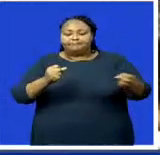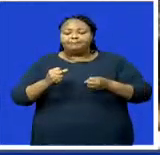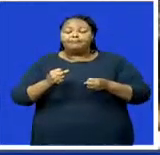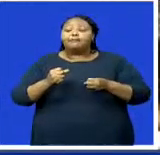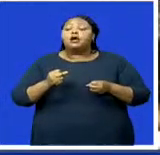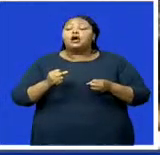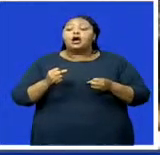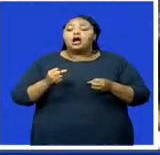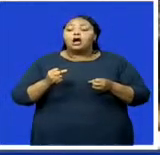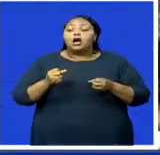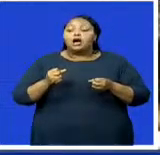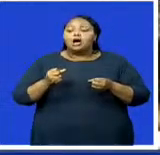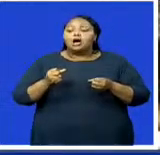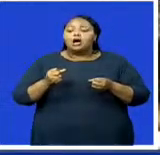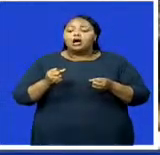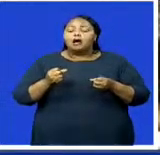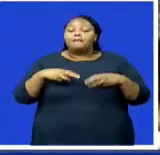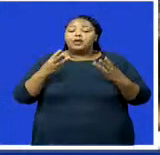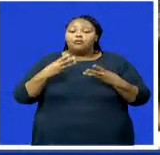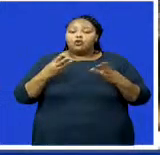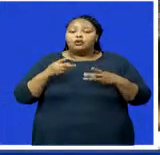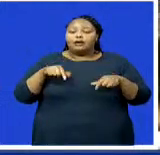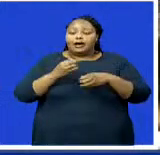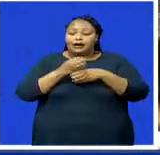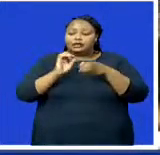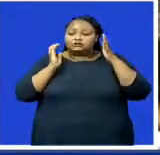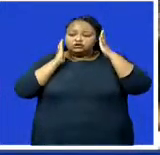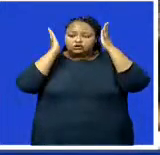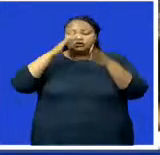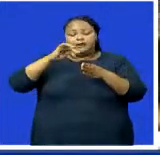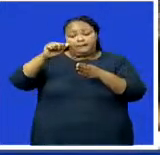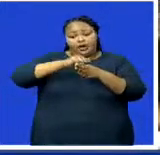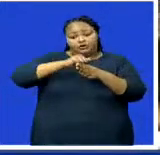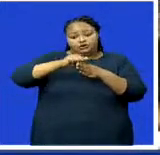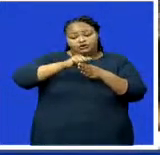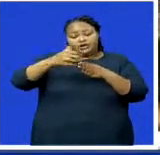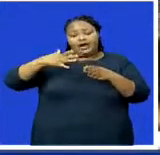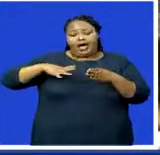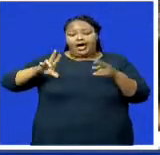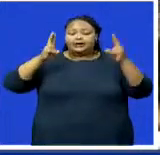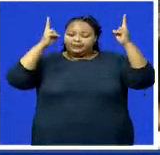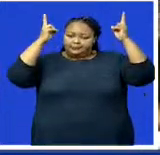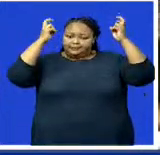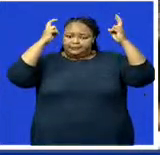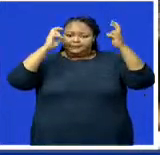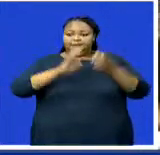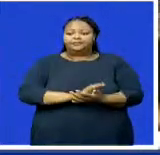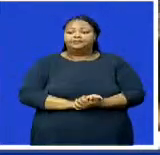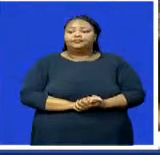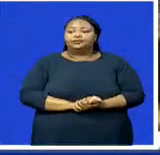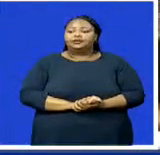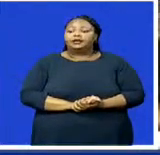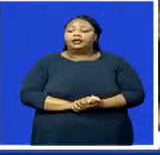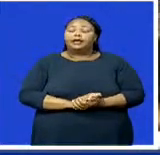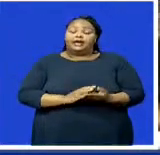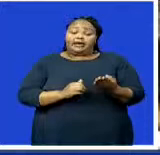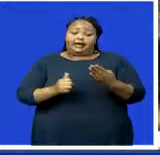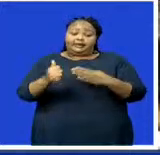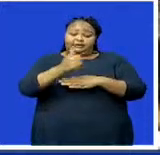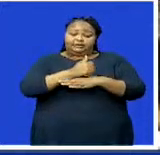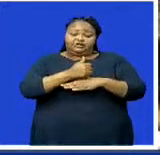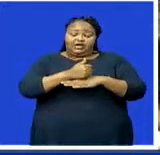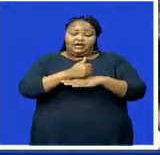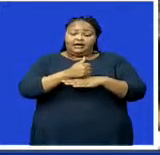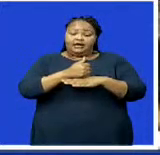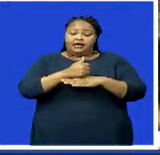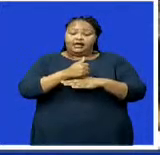Ngekusho kwemchumaniso wesive neRoyal Science and Technology Park Senzo Malaza kuselihlelweni lalesikolo setebucwephesha ukuthi emaswati